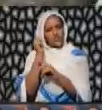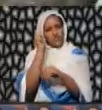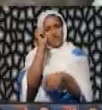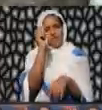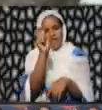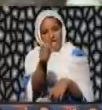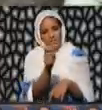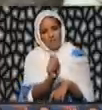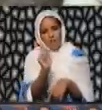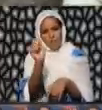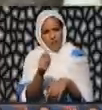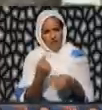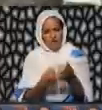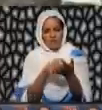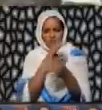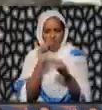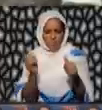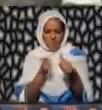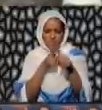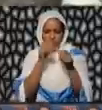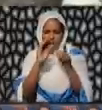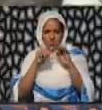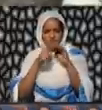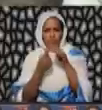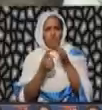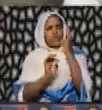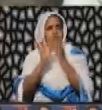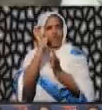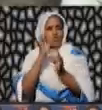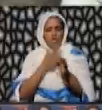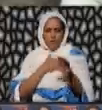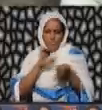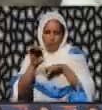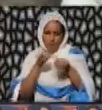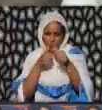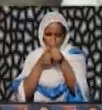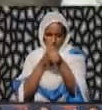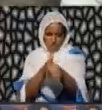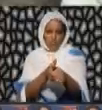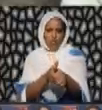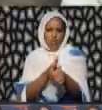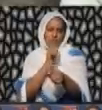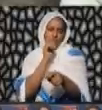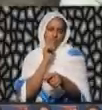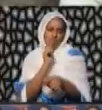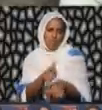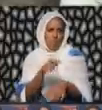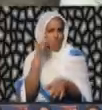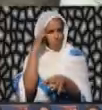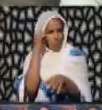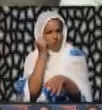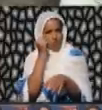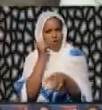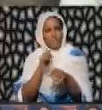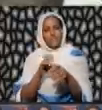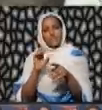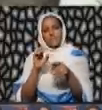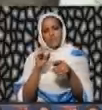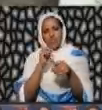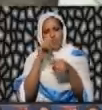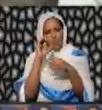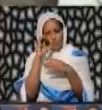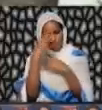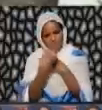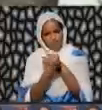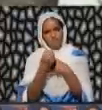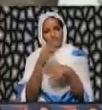ወስድና እንዲህ እያለ ያሳልማቸዋል። እና ከመጀመሪያ ጀምሮ ታሪኩ በቃ እኔ የማደርጋትን ነገር ወዳው እንደ ቪዲዮ ወዳው